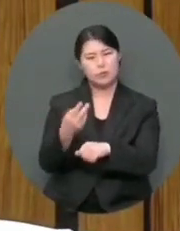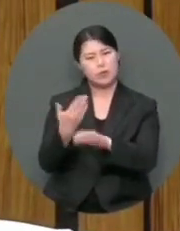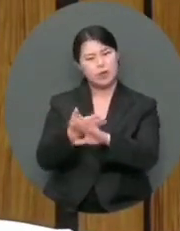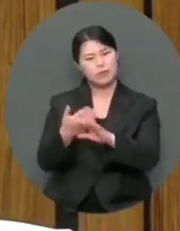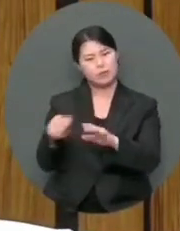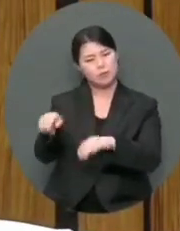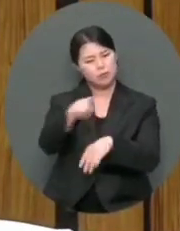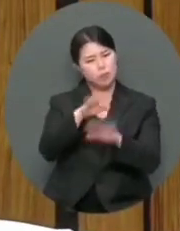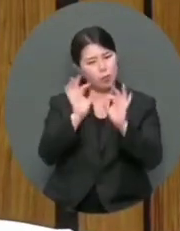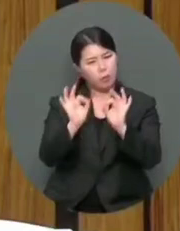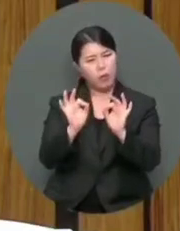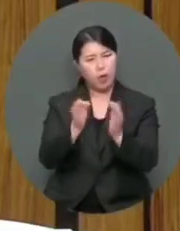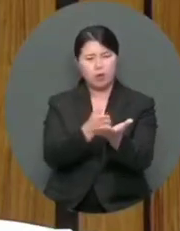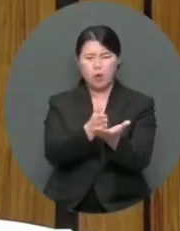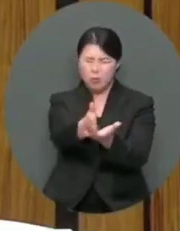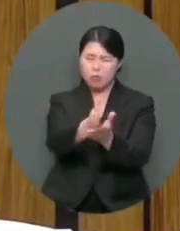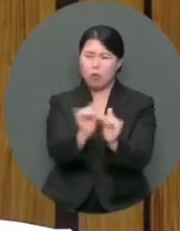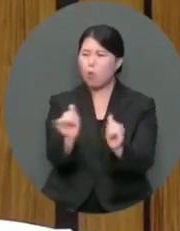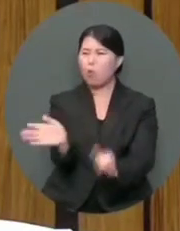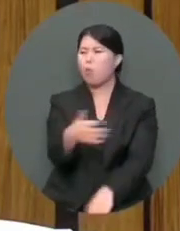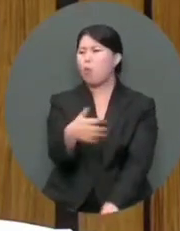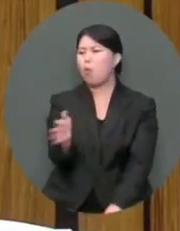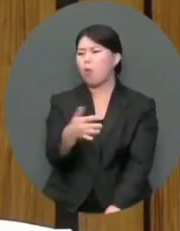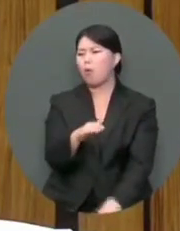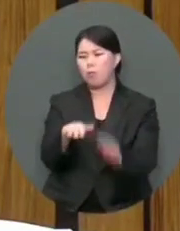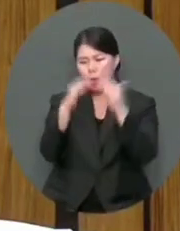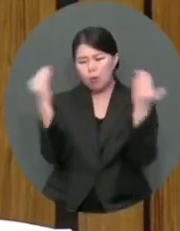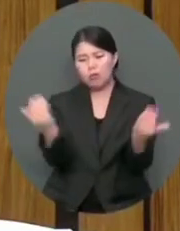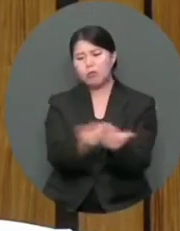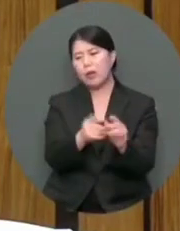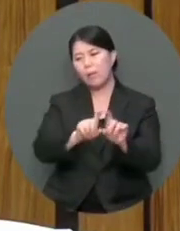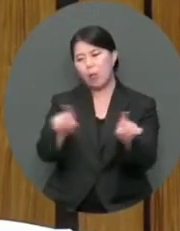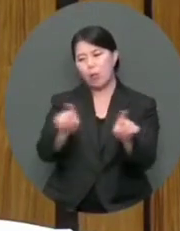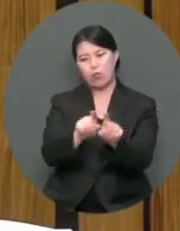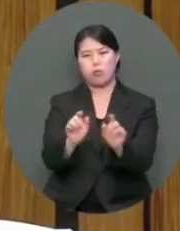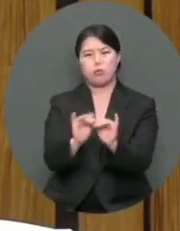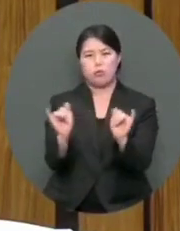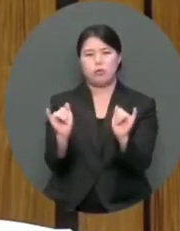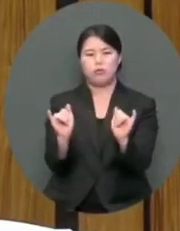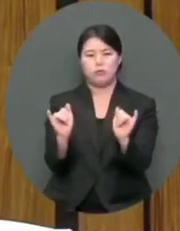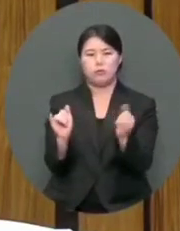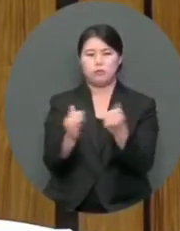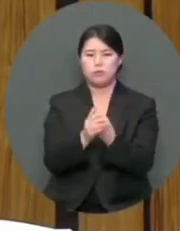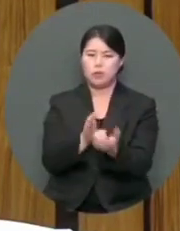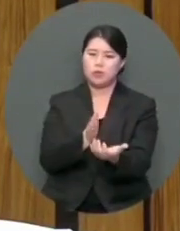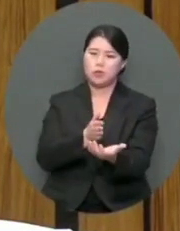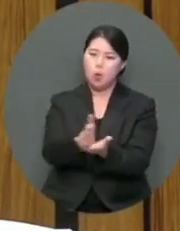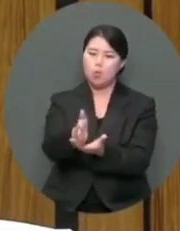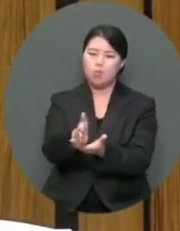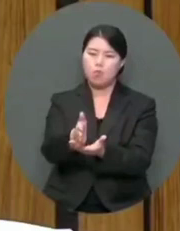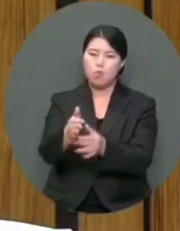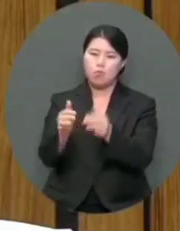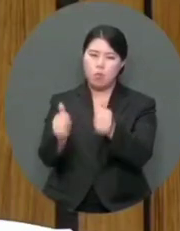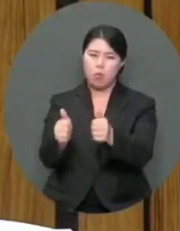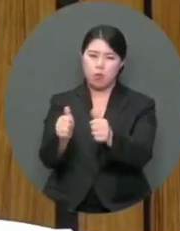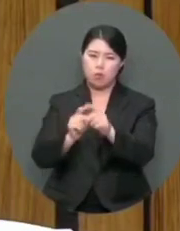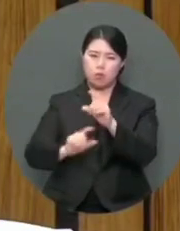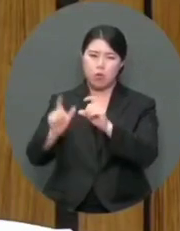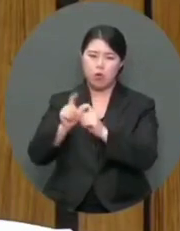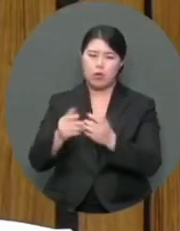그렇고 스페셜리스트가 너무 없어요. 전부 제너럴리스트예요. 그래서 좀 전문성을 키우고 전문 법원에 좀 더